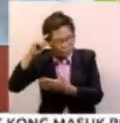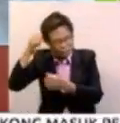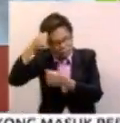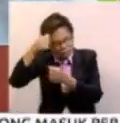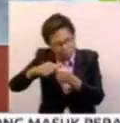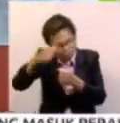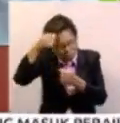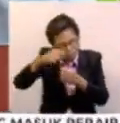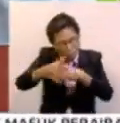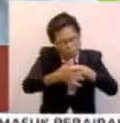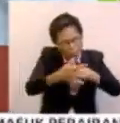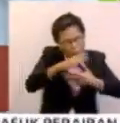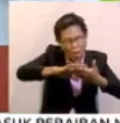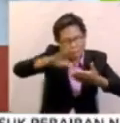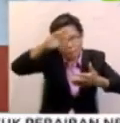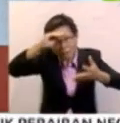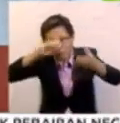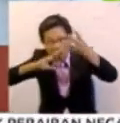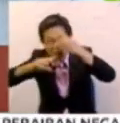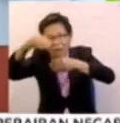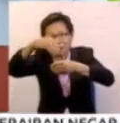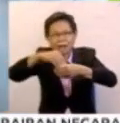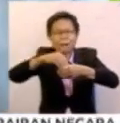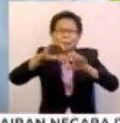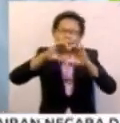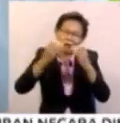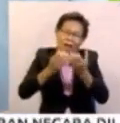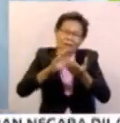I belajar dalam acting classes. So,